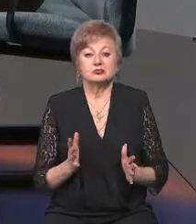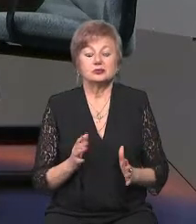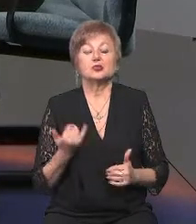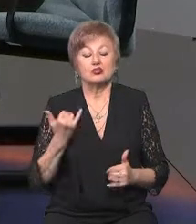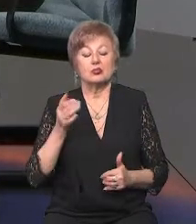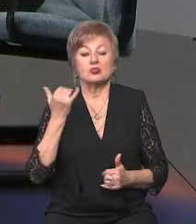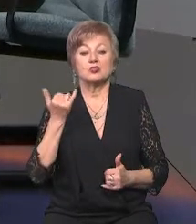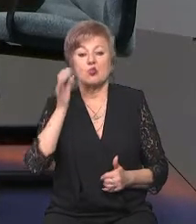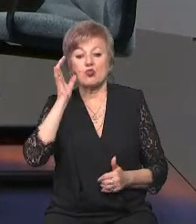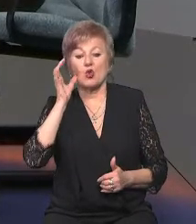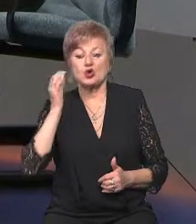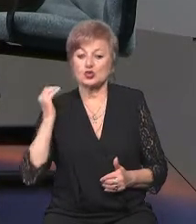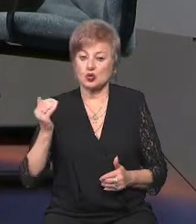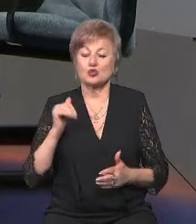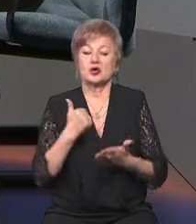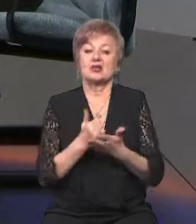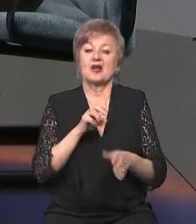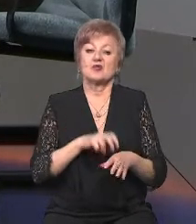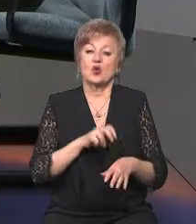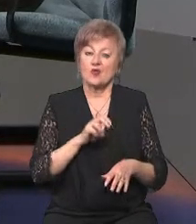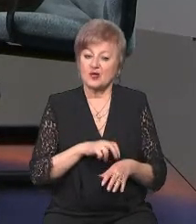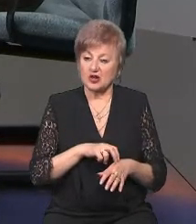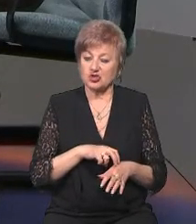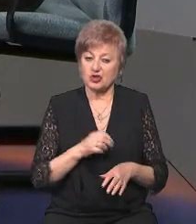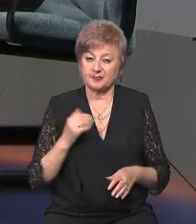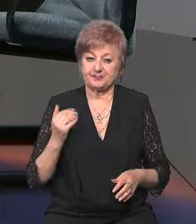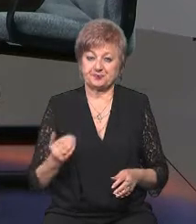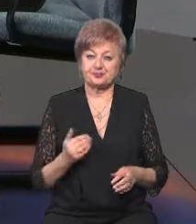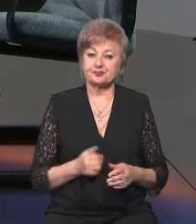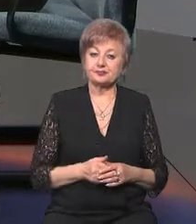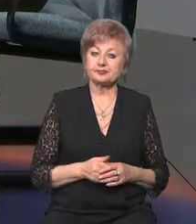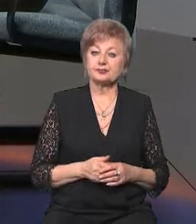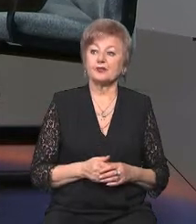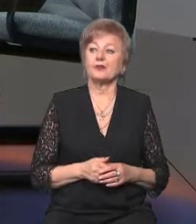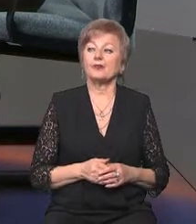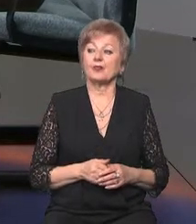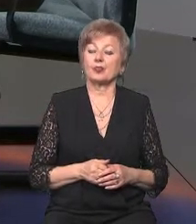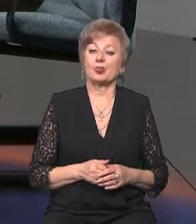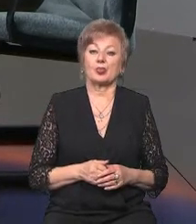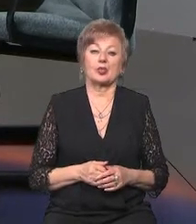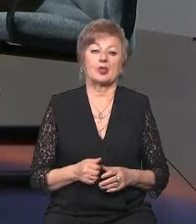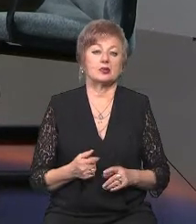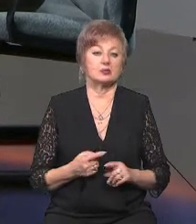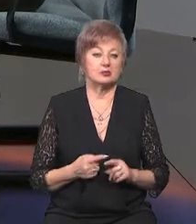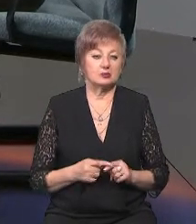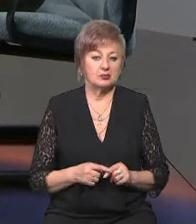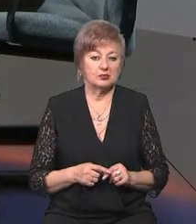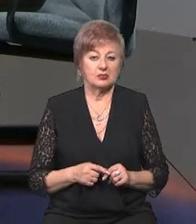послухаємо Євгена Гогунського, головного лікаря Приморської центральної районної лікарні, та Людмилу Веремі, заступника селищного голови